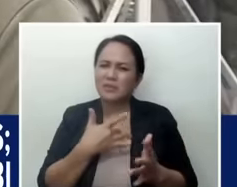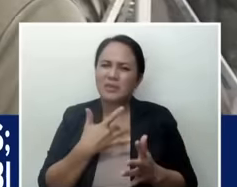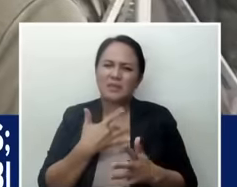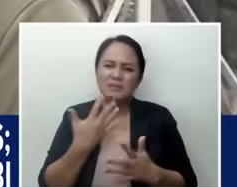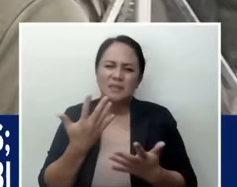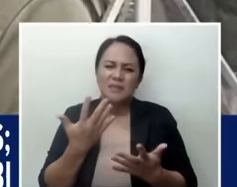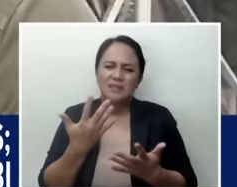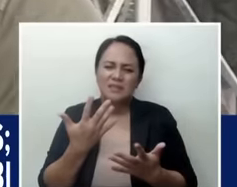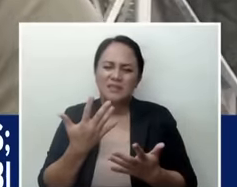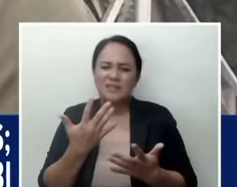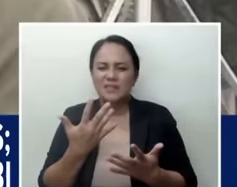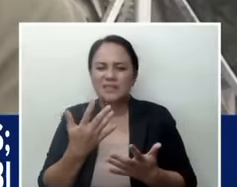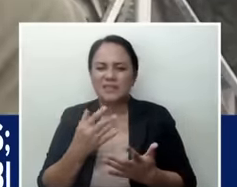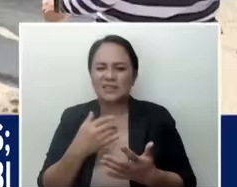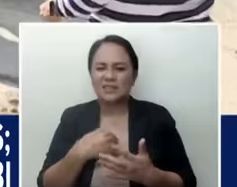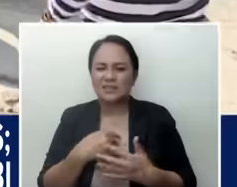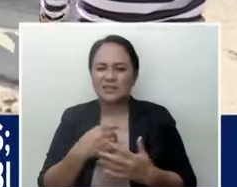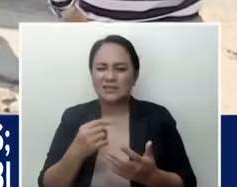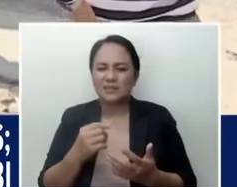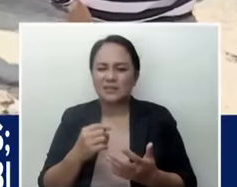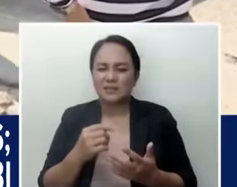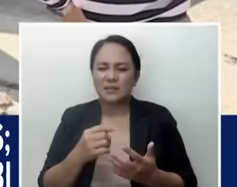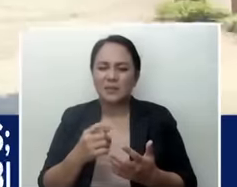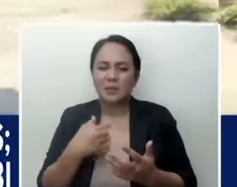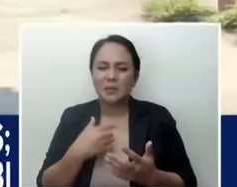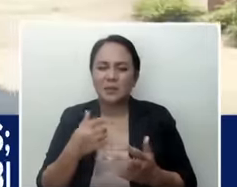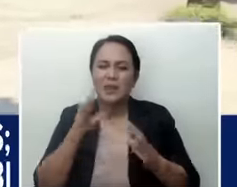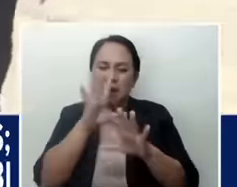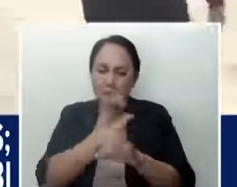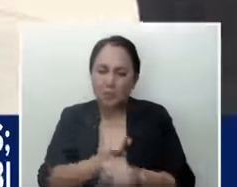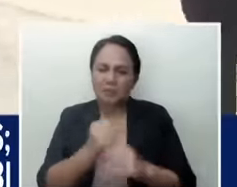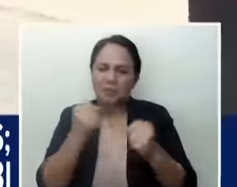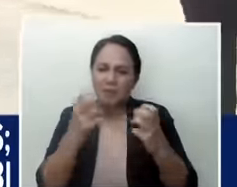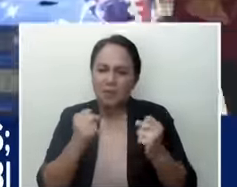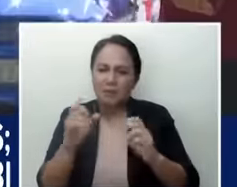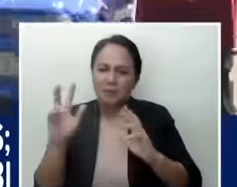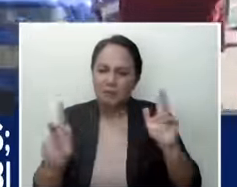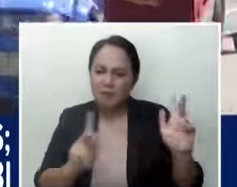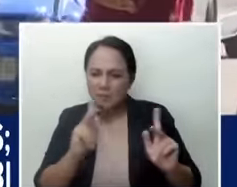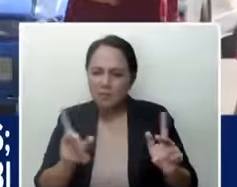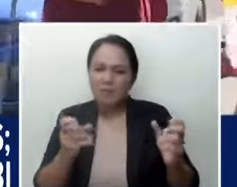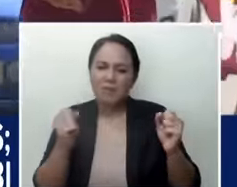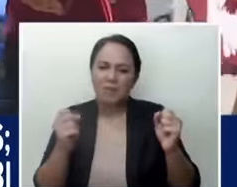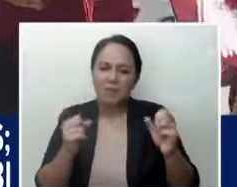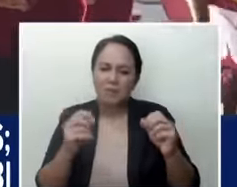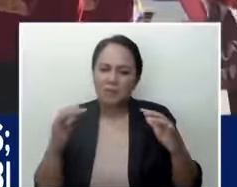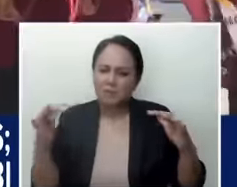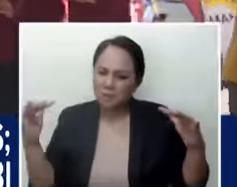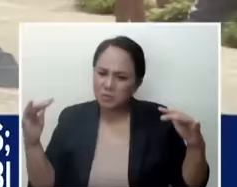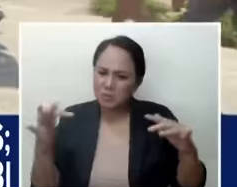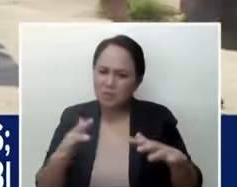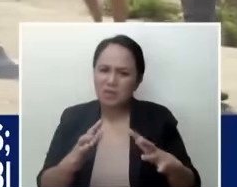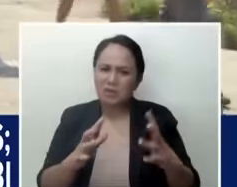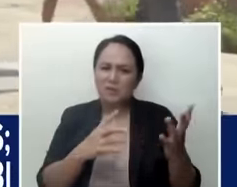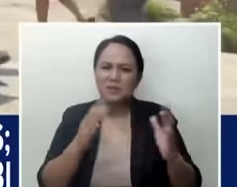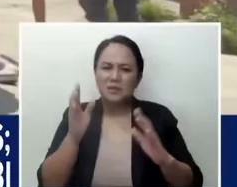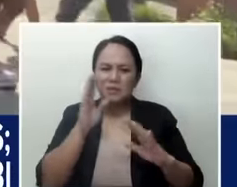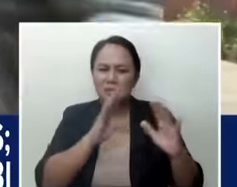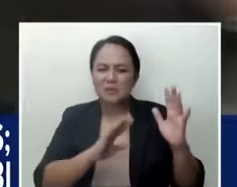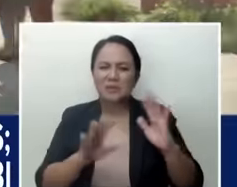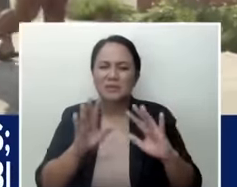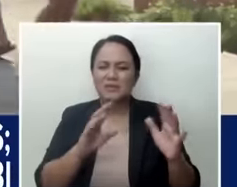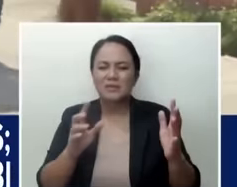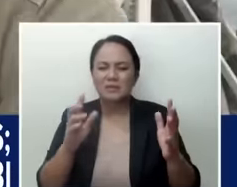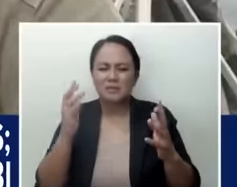parang... Naliliitan ka. Oo. Parang nasanay na kami sa maraming tao, sa maraming crowd, sa magulong environment.